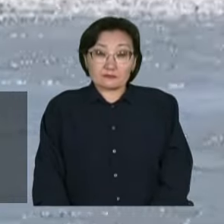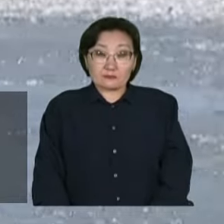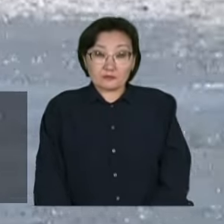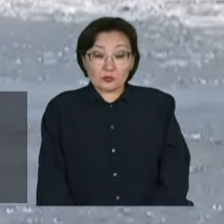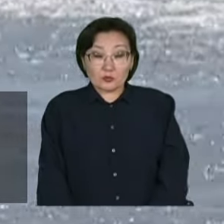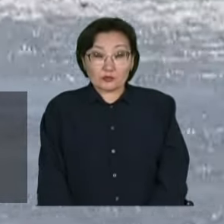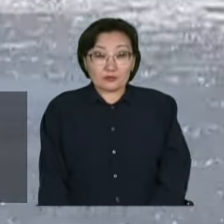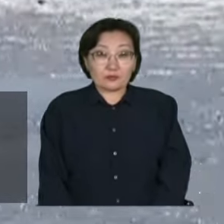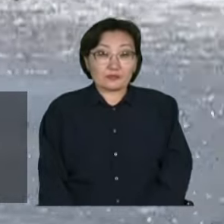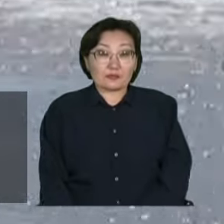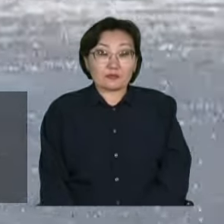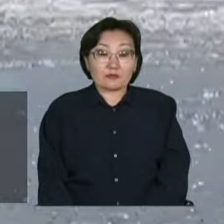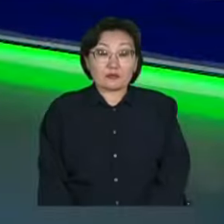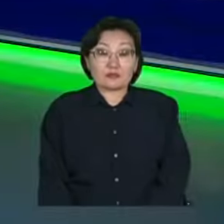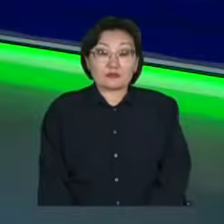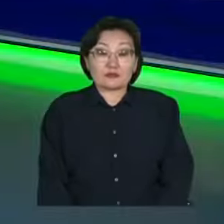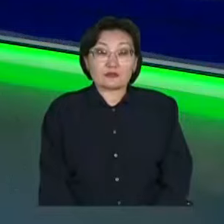Атырау облысынан.